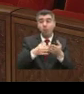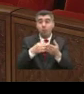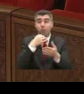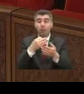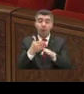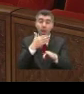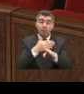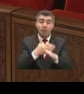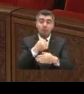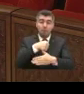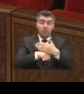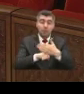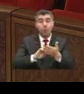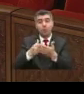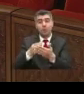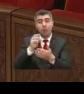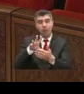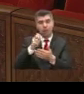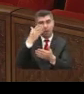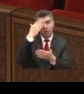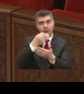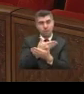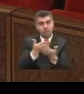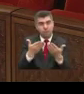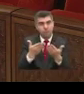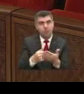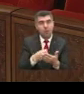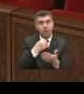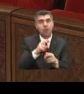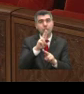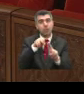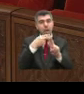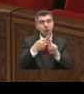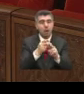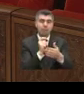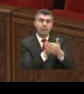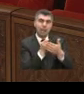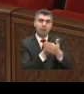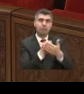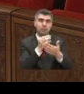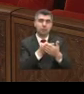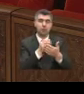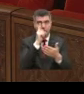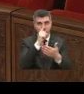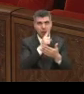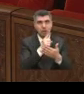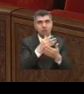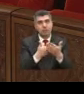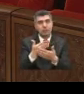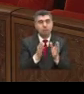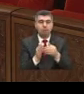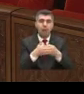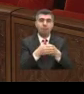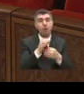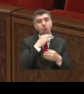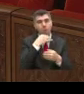هذا مسألة أساسية، لا أريد أن أخوض في هذه الحالة، يمكن نجاوبها كتابة لأنه كنعتقد بأنها مسألة ديال سرية